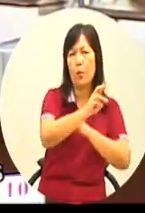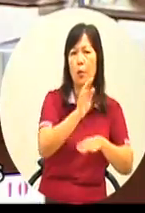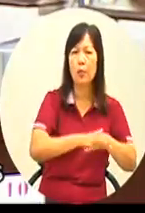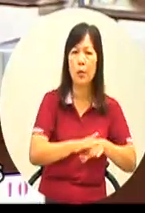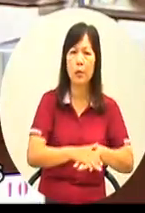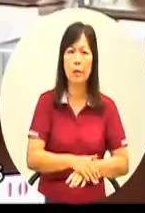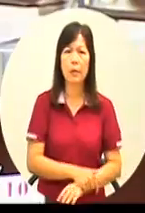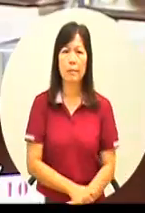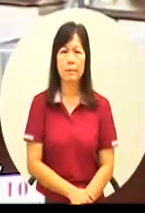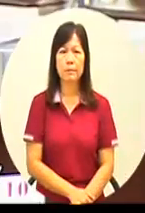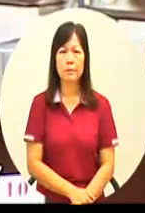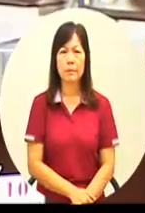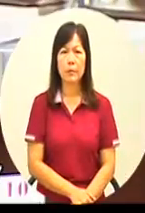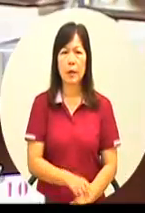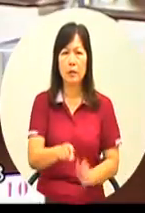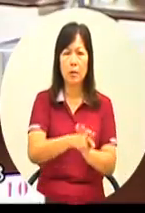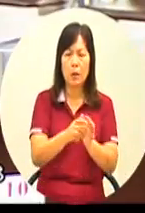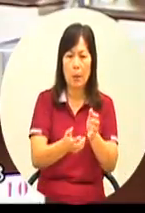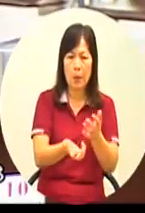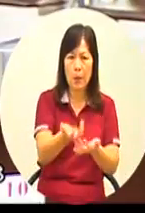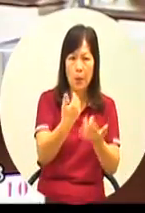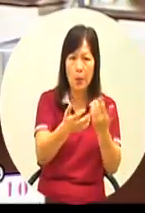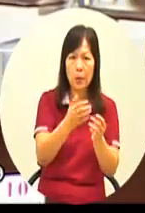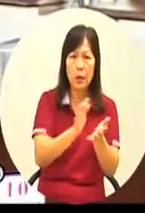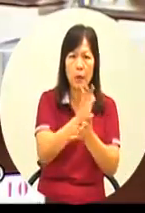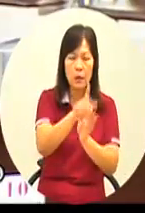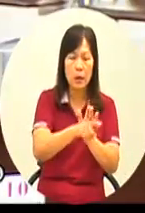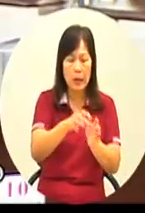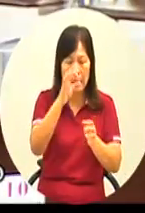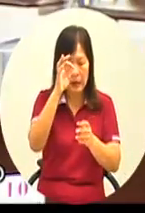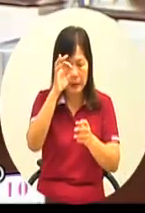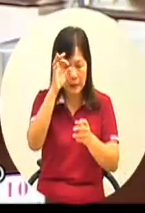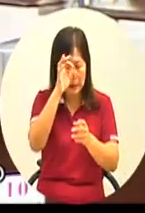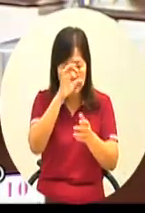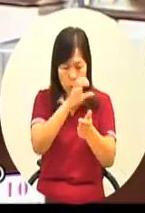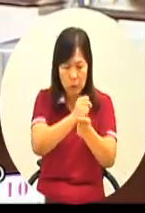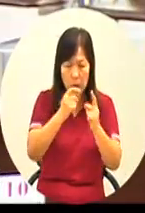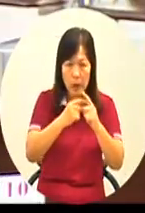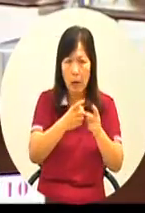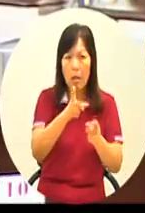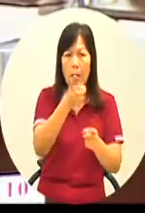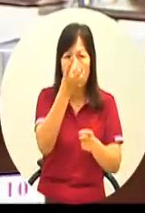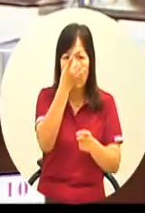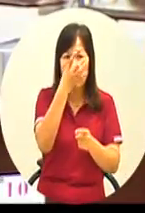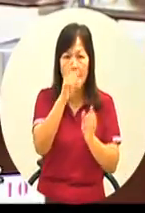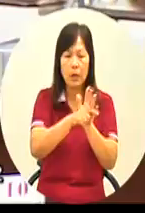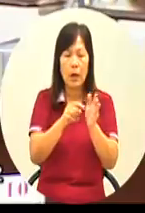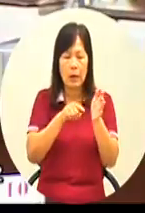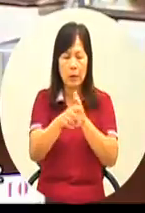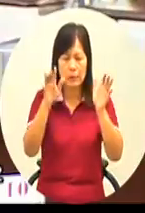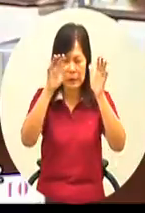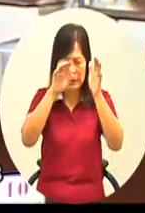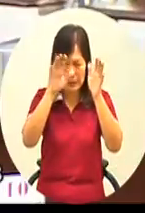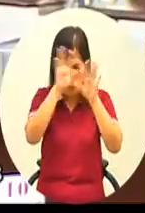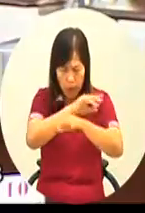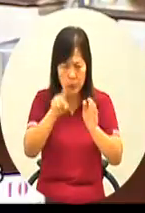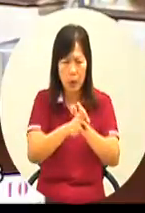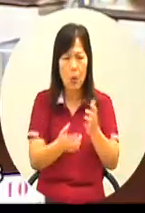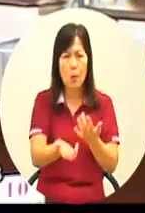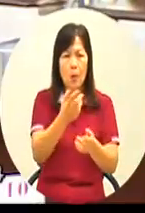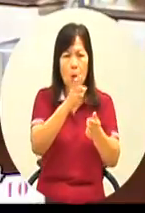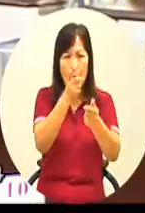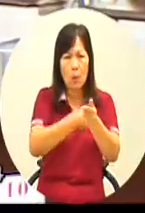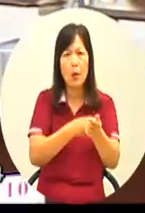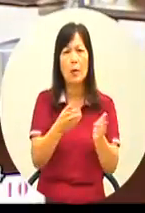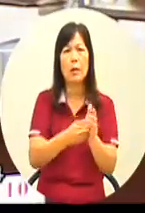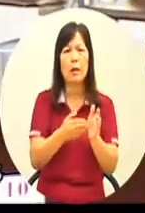一歇，干那推了点火倒吼，你就无当掠人啊。啊，等下到明仔阴暗，你拢烧了去啊，啊，车伊该拖断的，你也